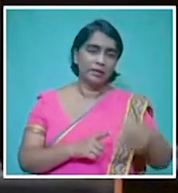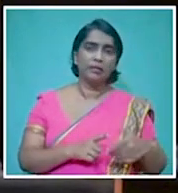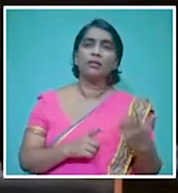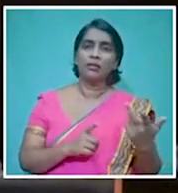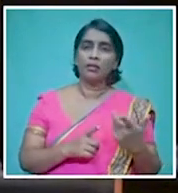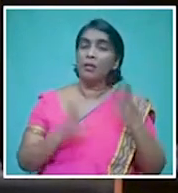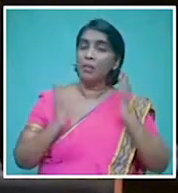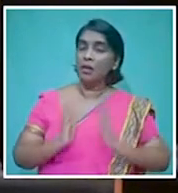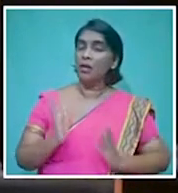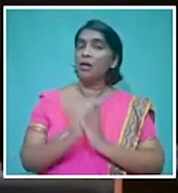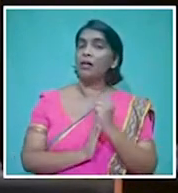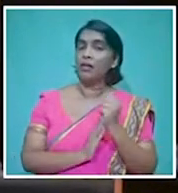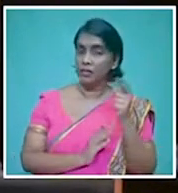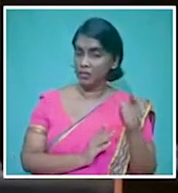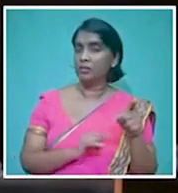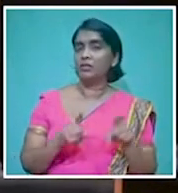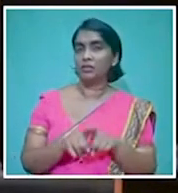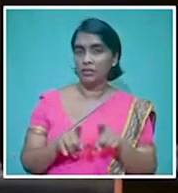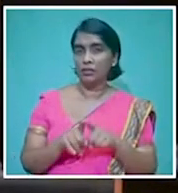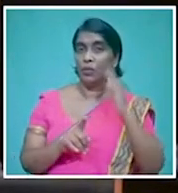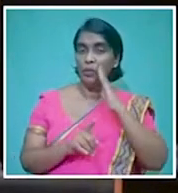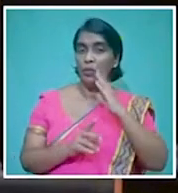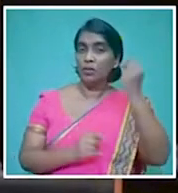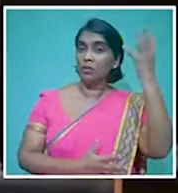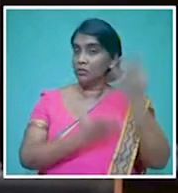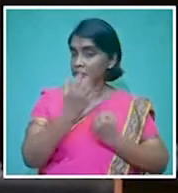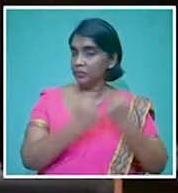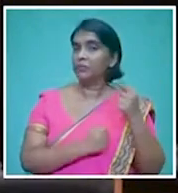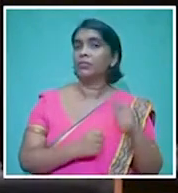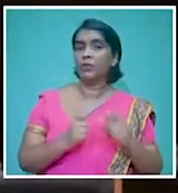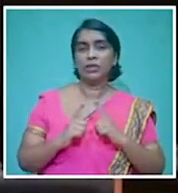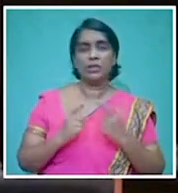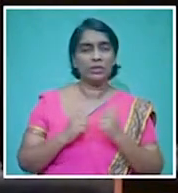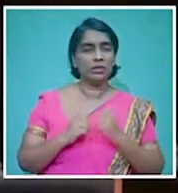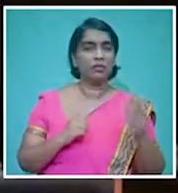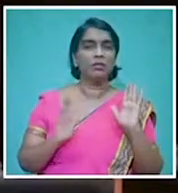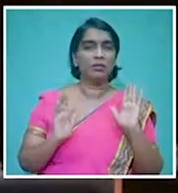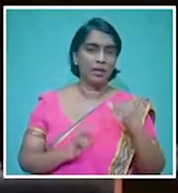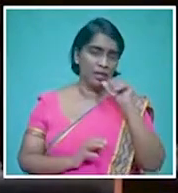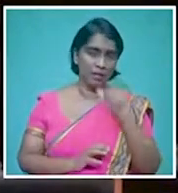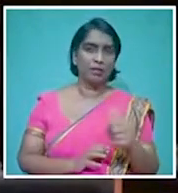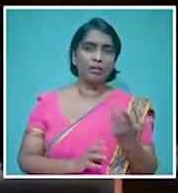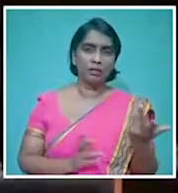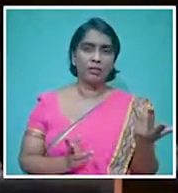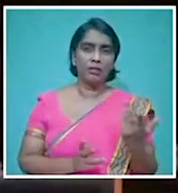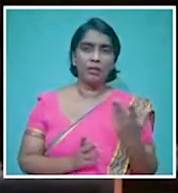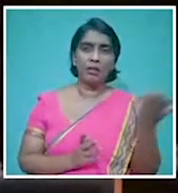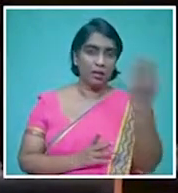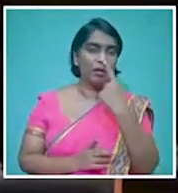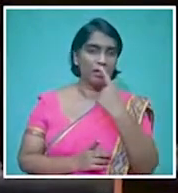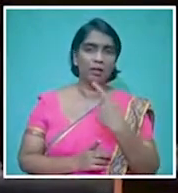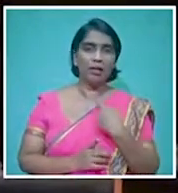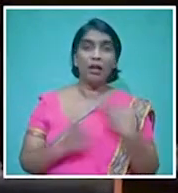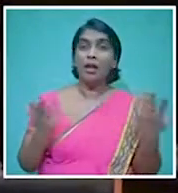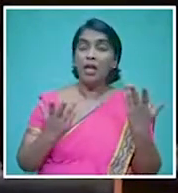තමයි අපි මානව හිමිකම් ඩිෆෙන්ඩර් කියලා පිට රටින් සල්ලි අරගෙන Taman ජීවත් වෙන්නේ. කෝක නැත්ත? මට කියන්නේ එක්කෙනෙක් නැකිලා කියන්නම් මම